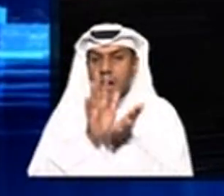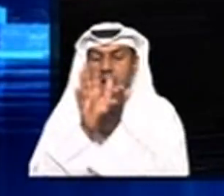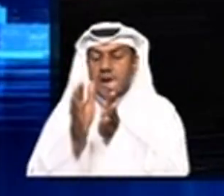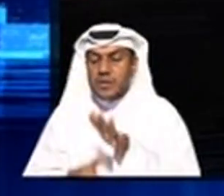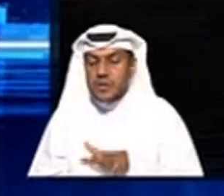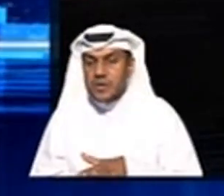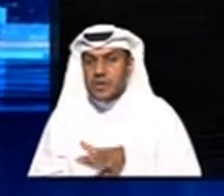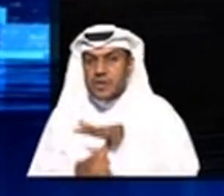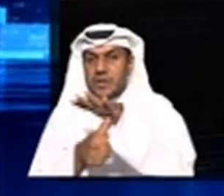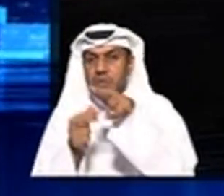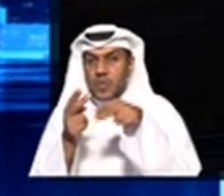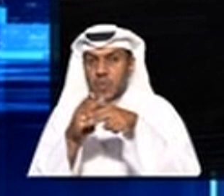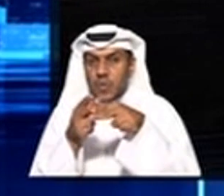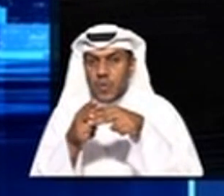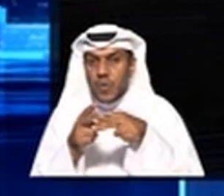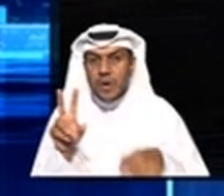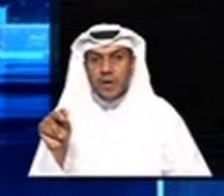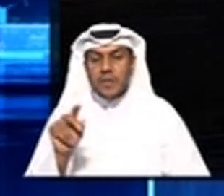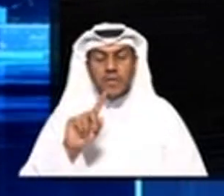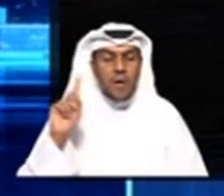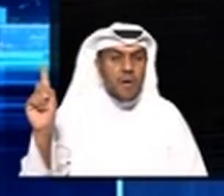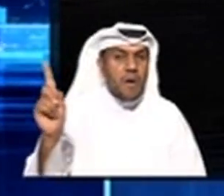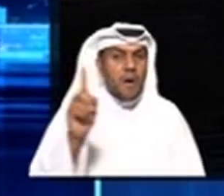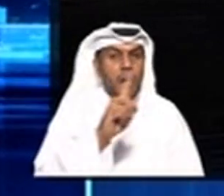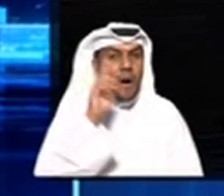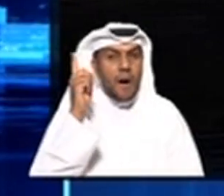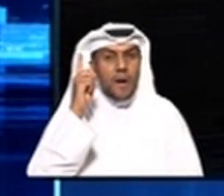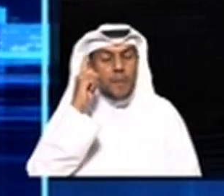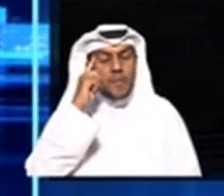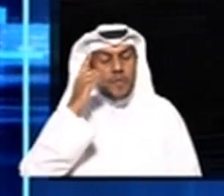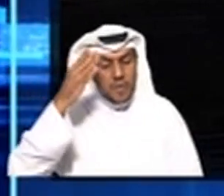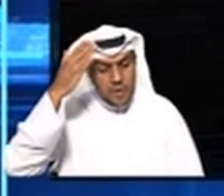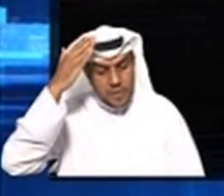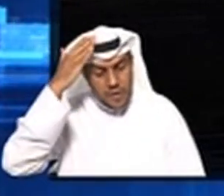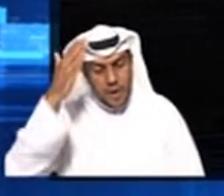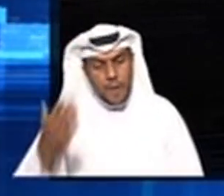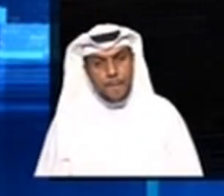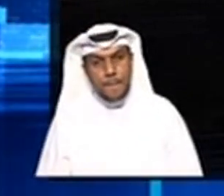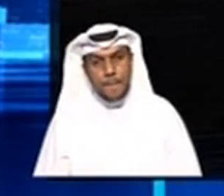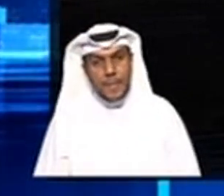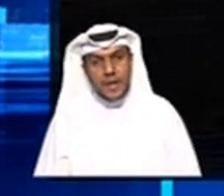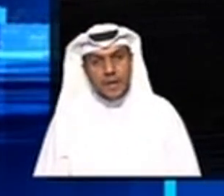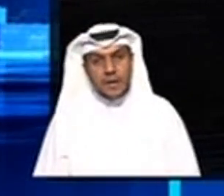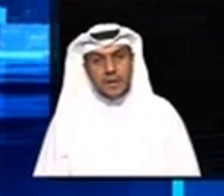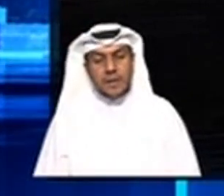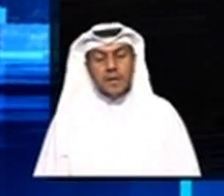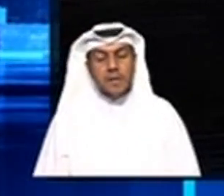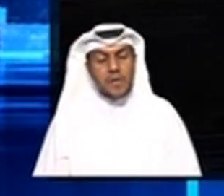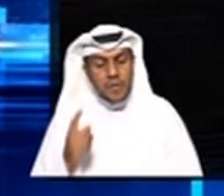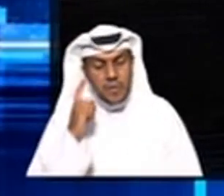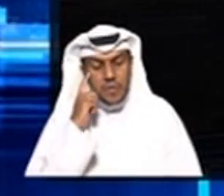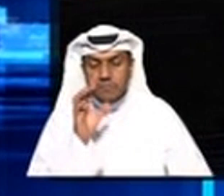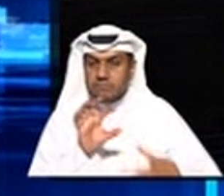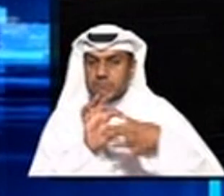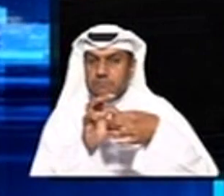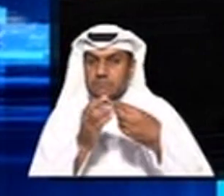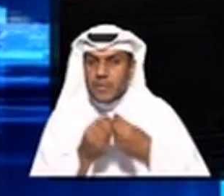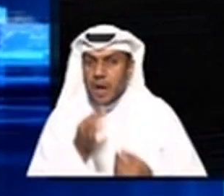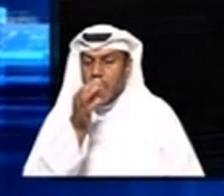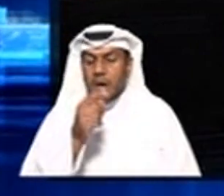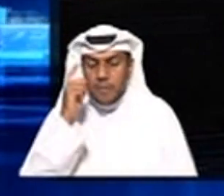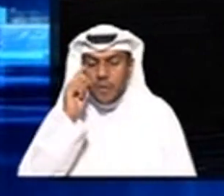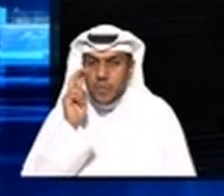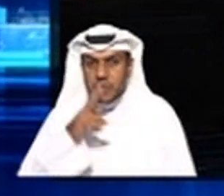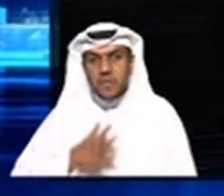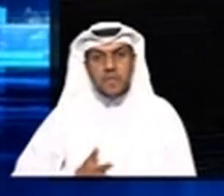ويشافيه هو تقدير عالي جدا واحترام كبير جدا، وهذا أمر كلنا لازم نكون فخورين